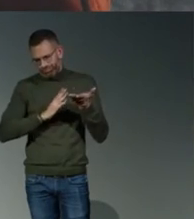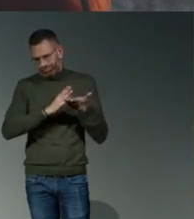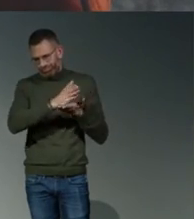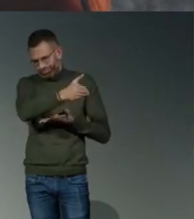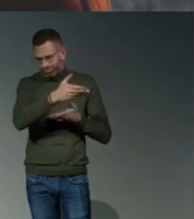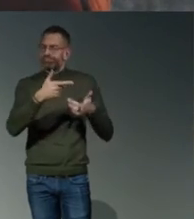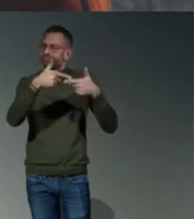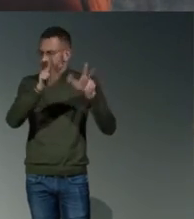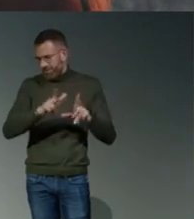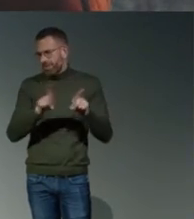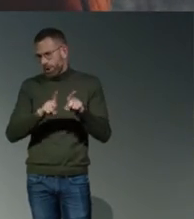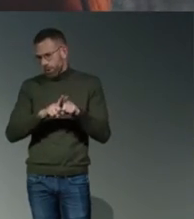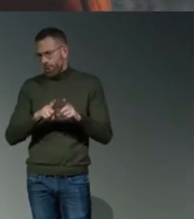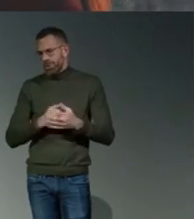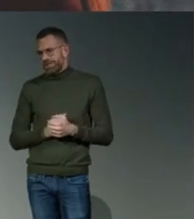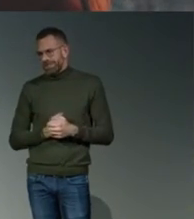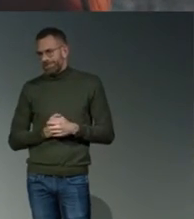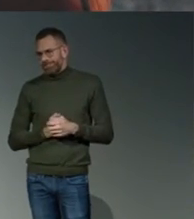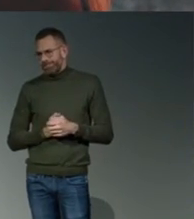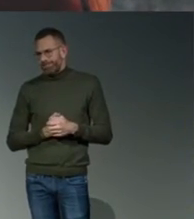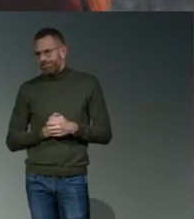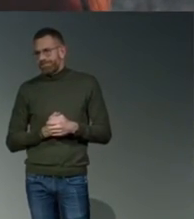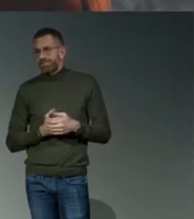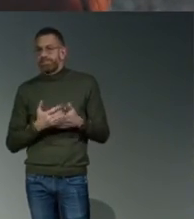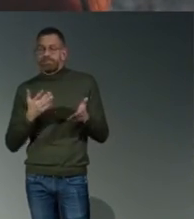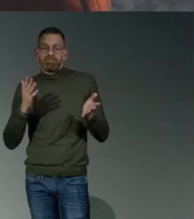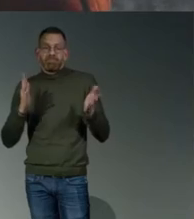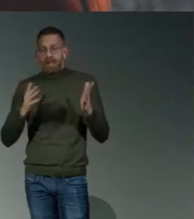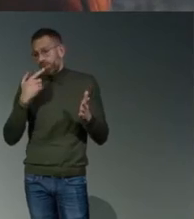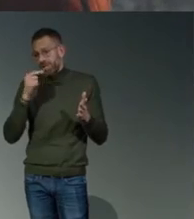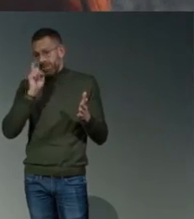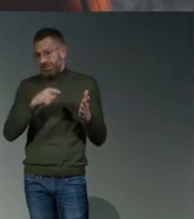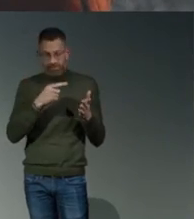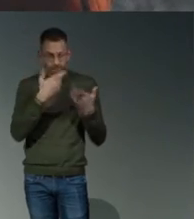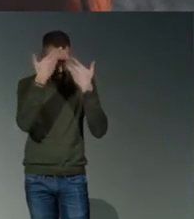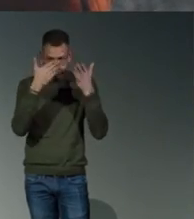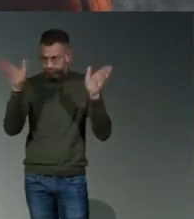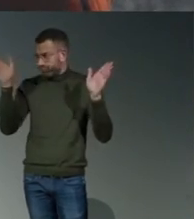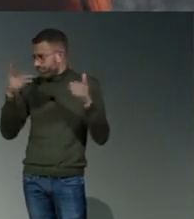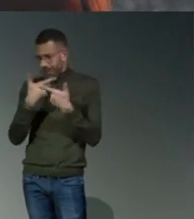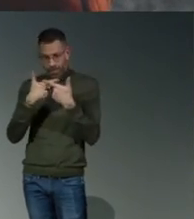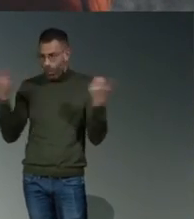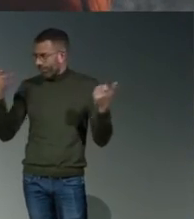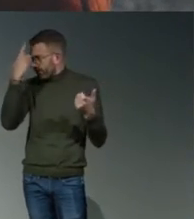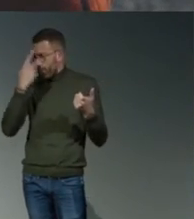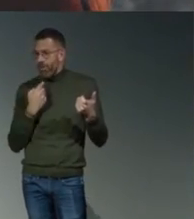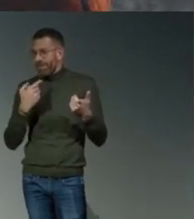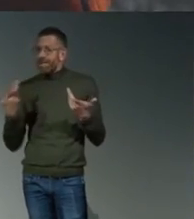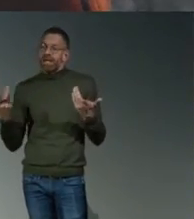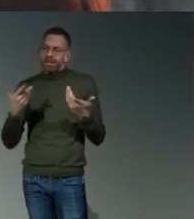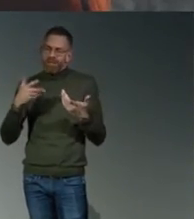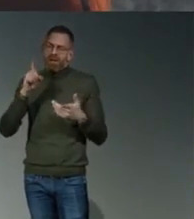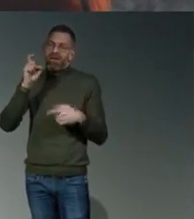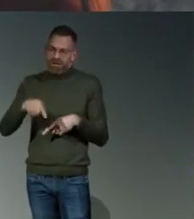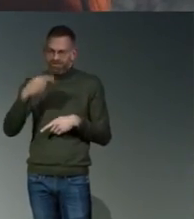et informatique qui est très nourrie de mathématiques. Mais peut-être qu'il faut diversifier ça, mais je pense que quand même il faut avoir une espèce